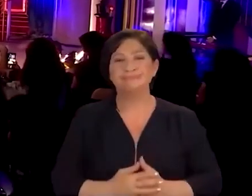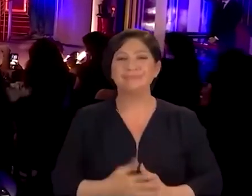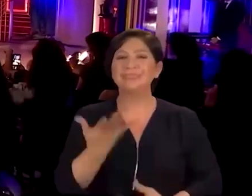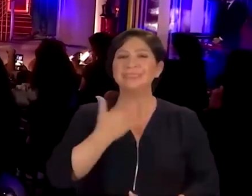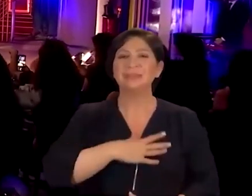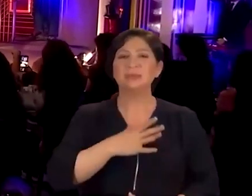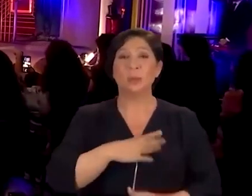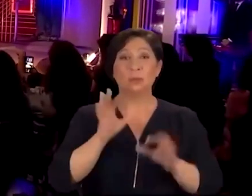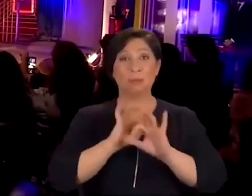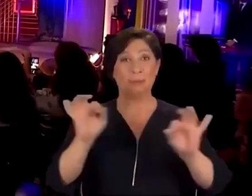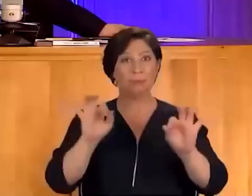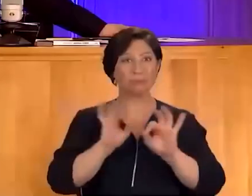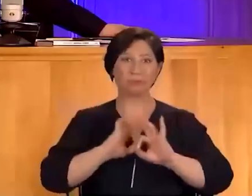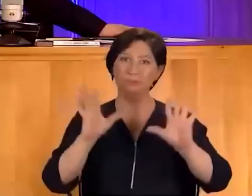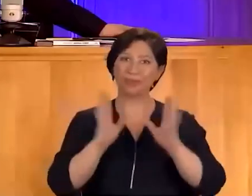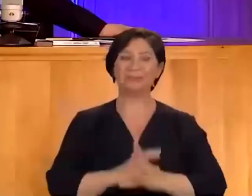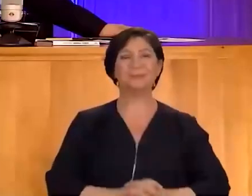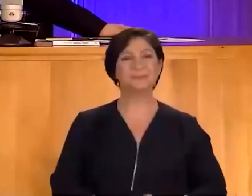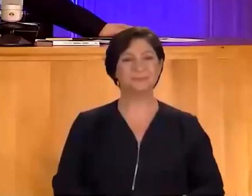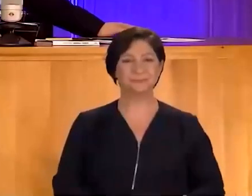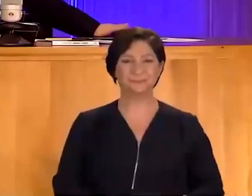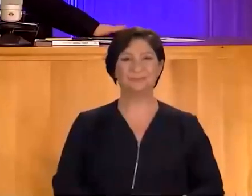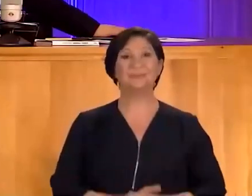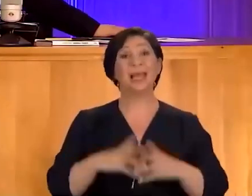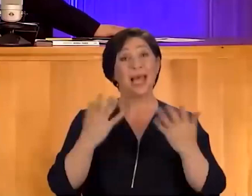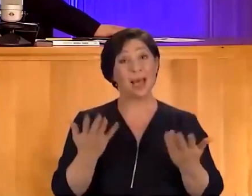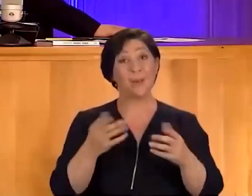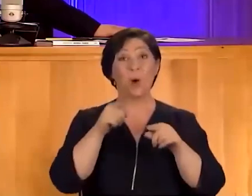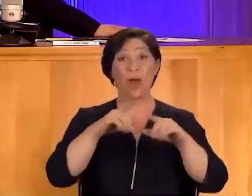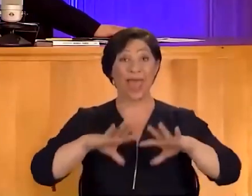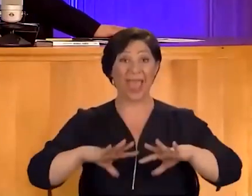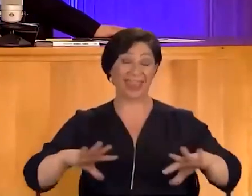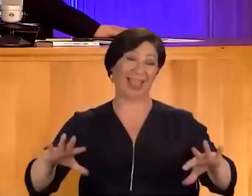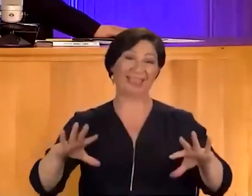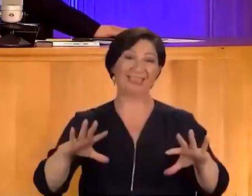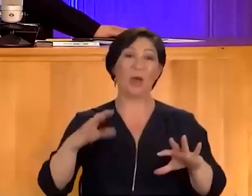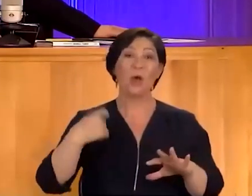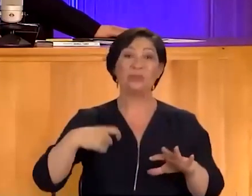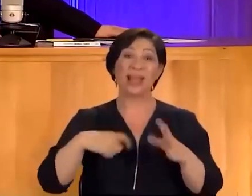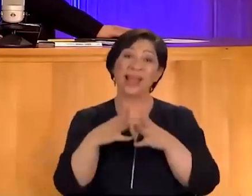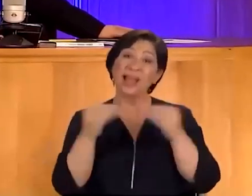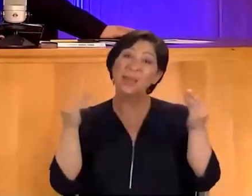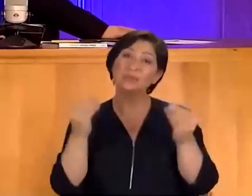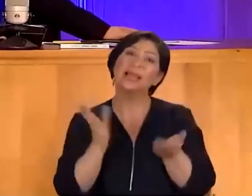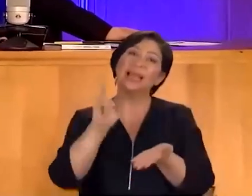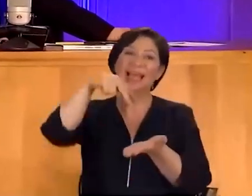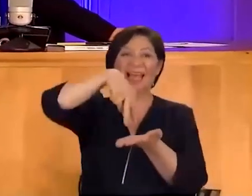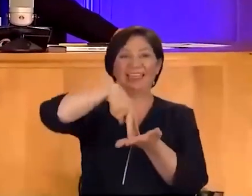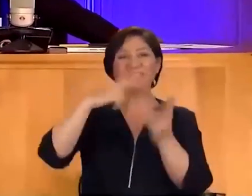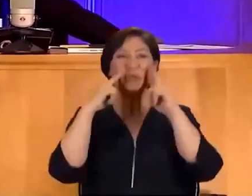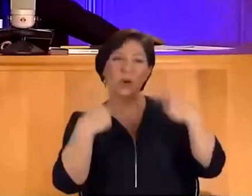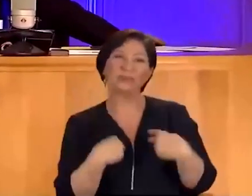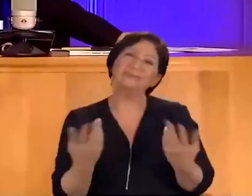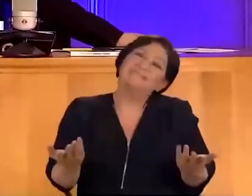Nasıl arzu edersen. Ah oldu. Süper. Evet, güzel. Değil mi? Tamam. Ama o zaman da o eteğin özelliği kalkınca göreceğiz.